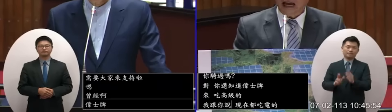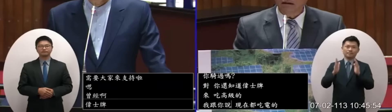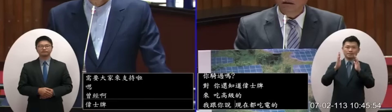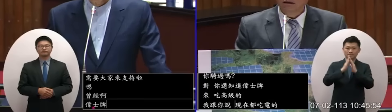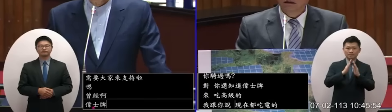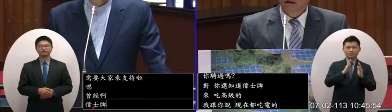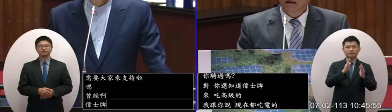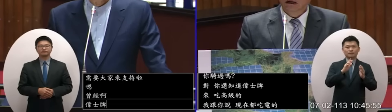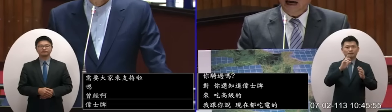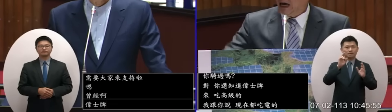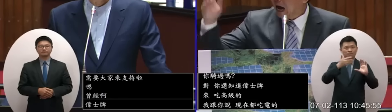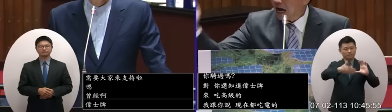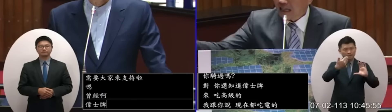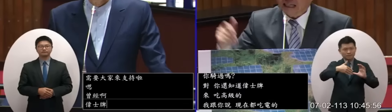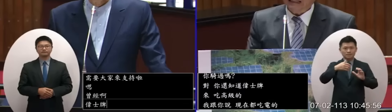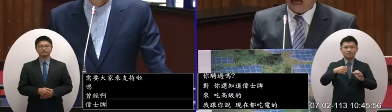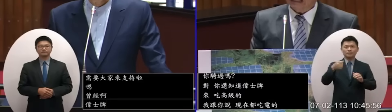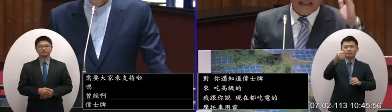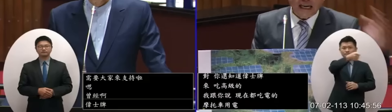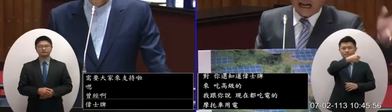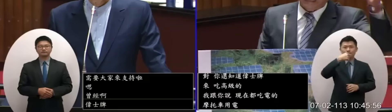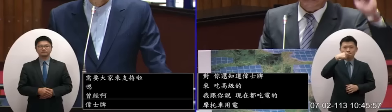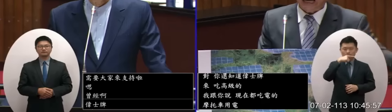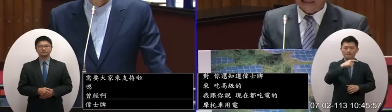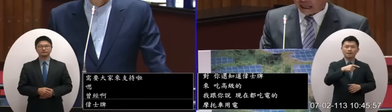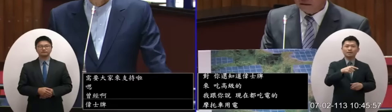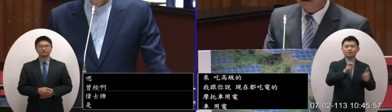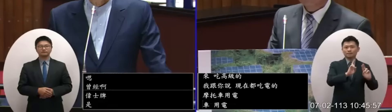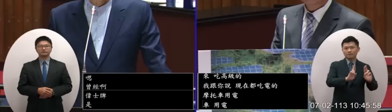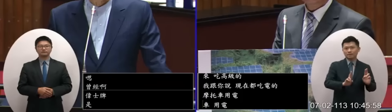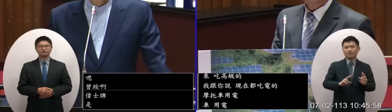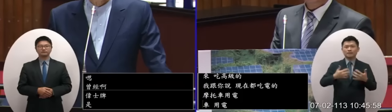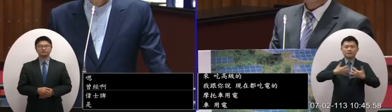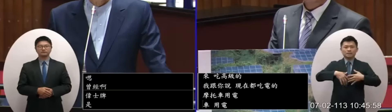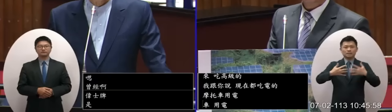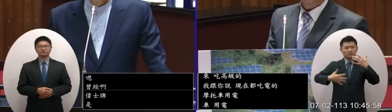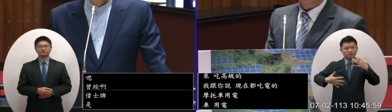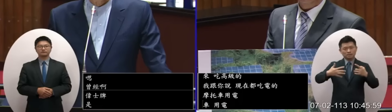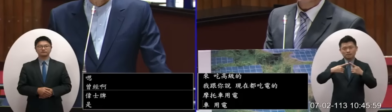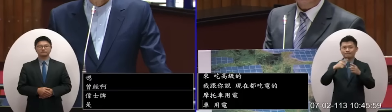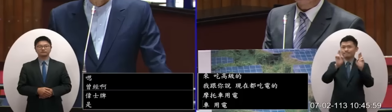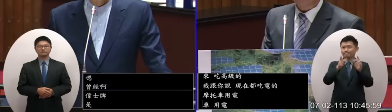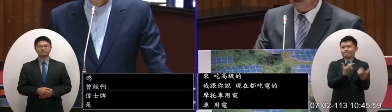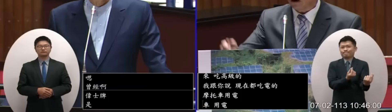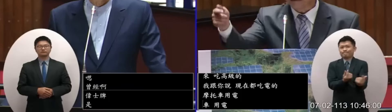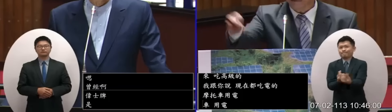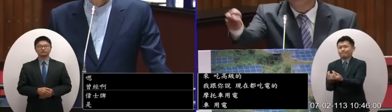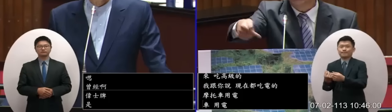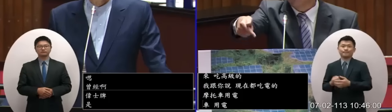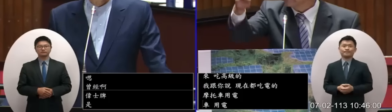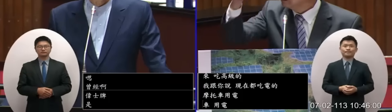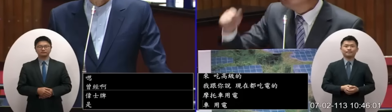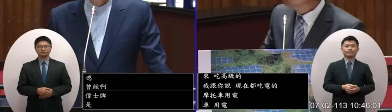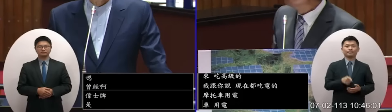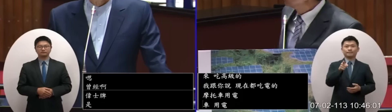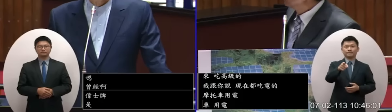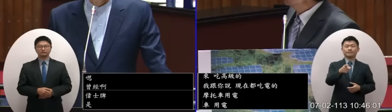电 ，AI 也食电，机器人也食电。啊，你当当嘛搞太阳能发